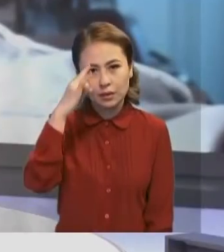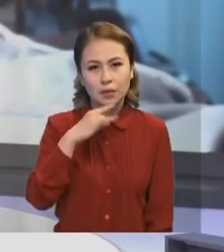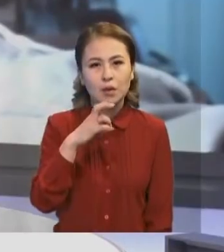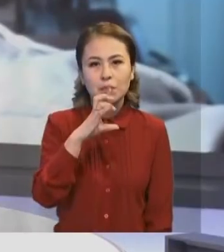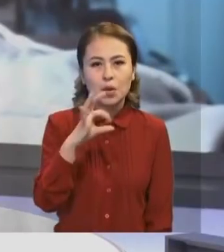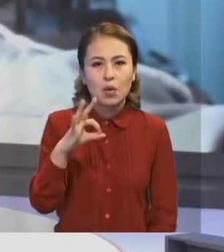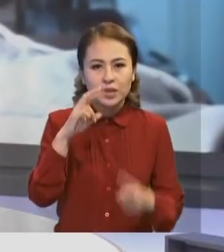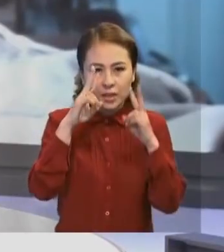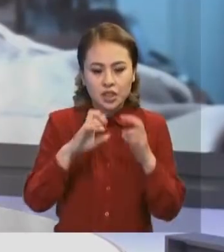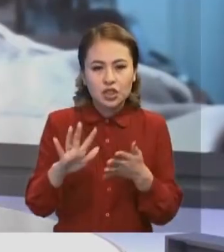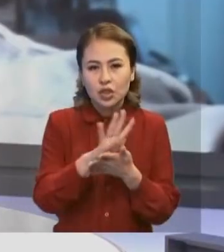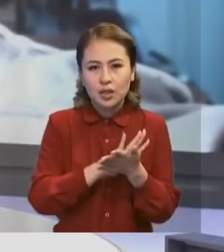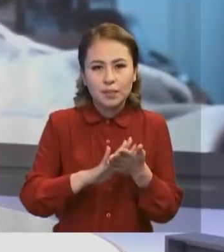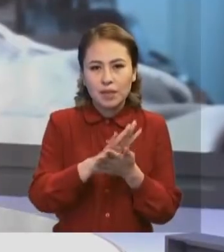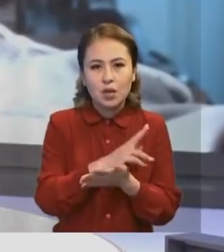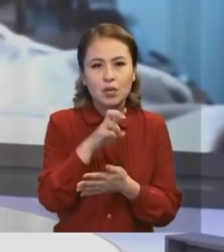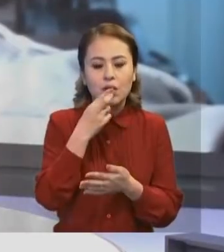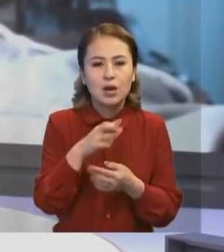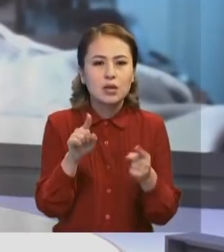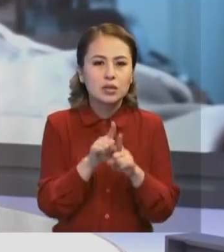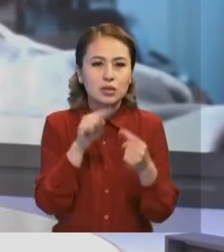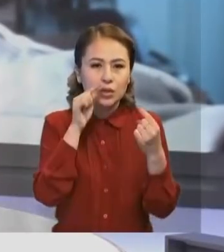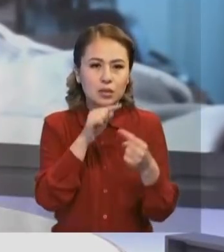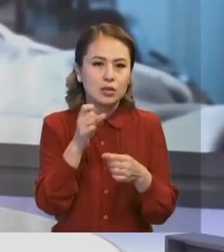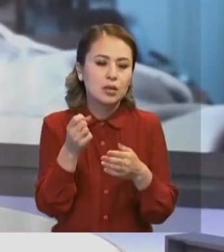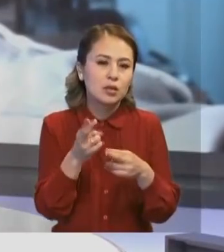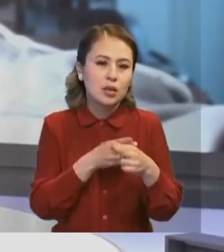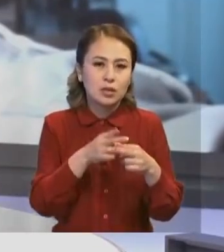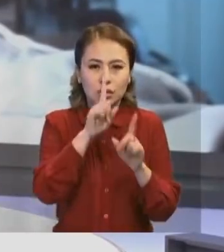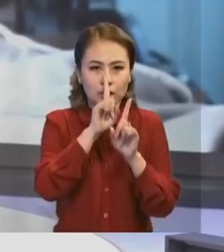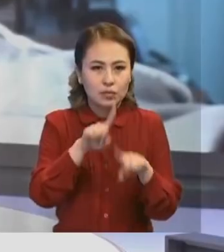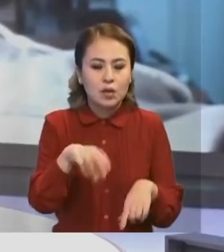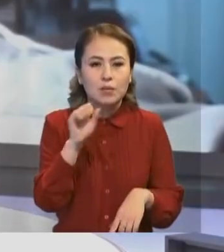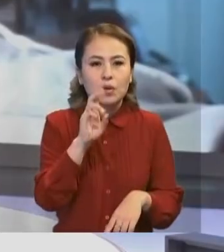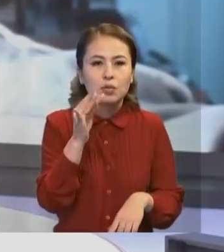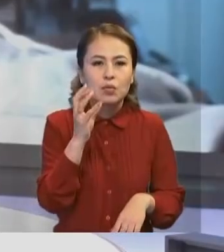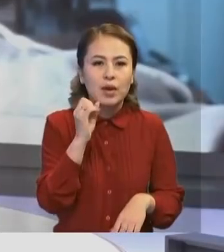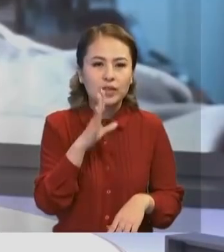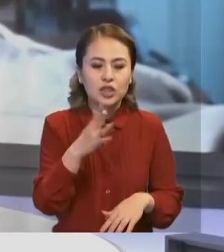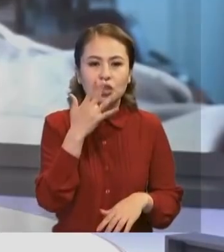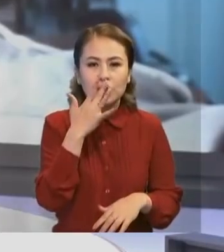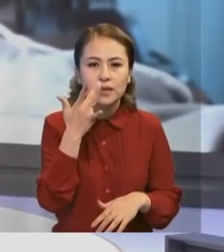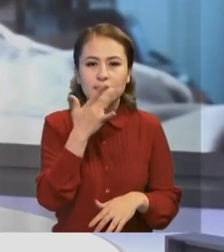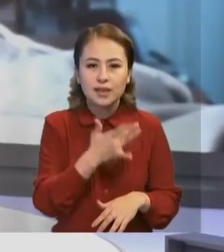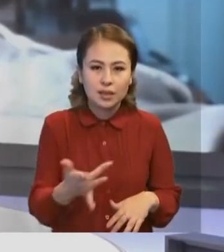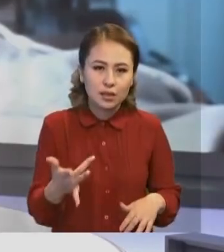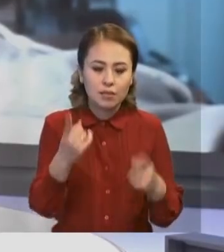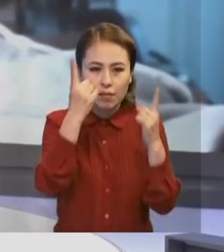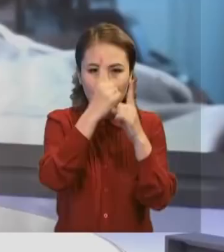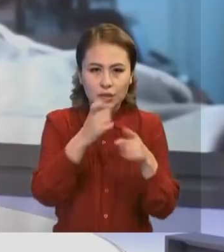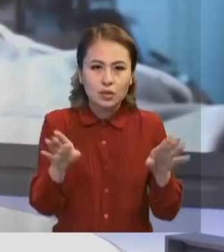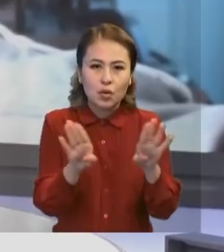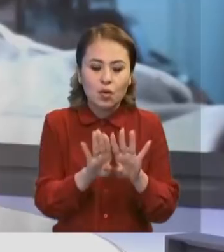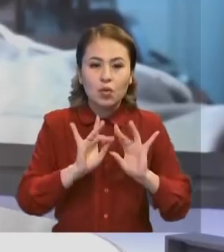Қазақстандық биозертханаларда ешқандай биологиялық қару жасалмайды. Сенат депутаты Ақылбек Күрішбаев шетелдік